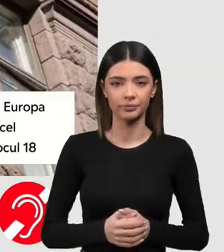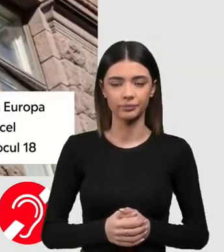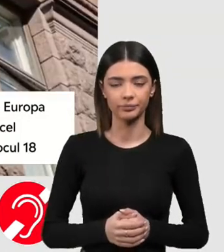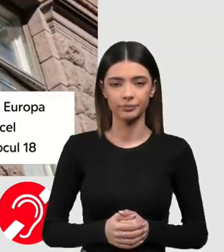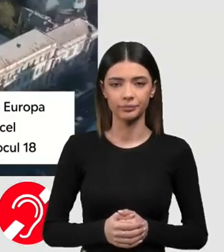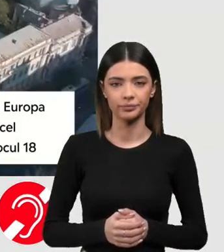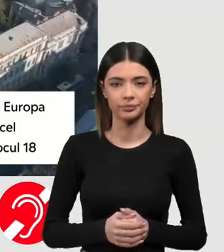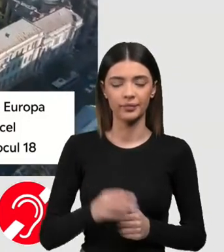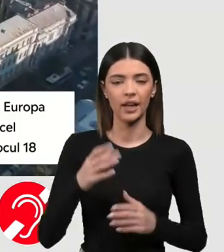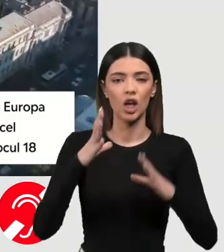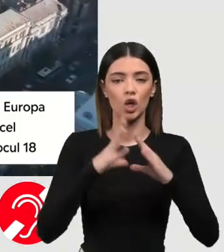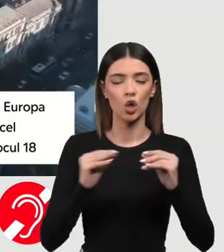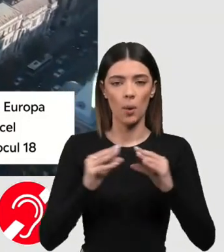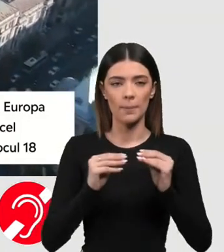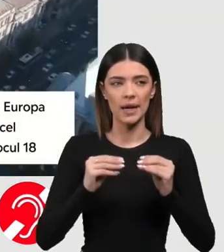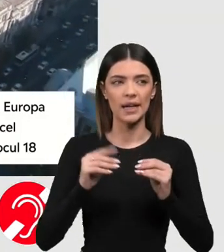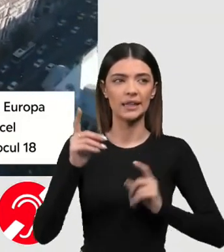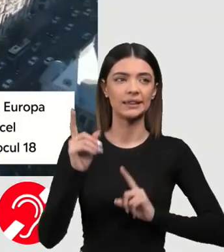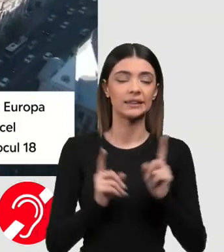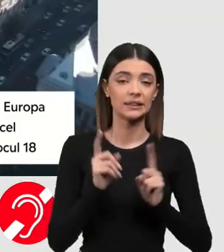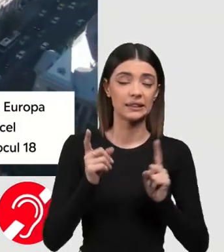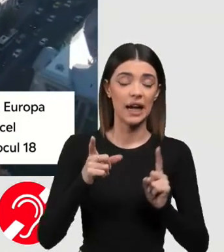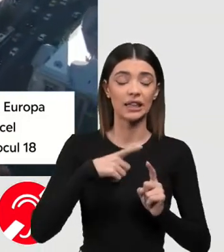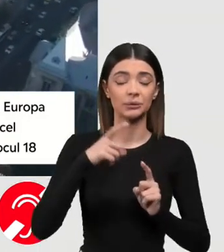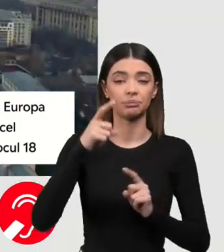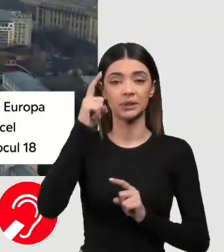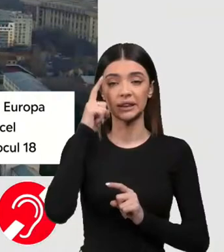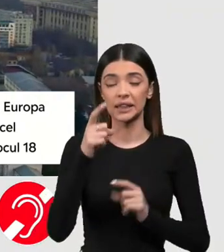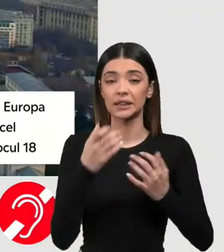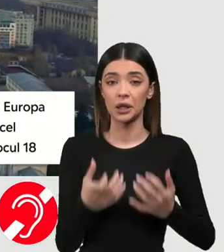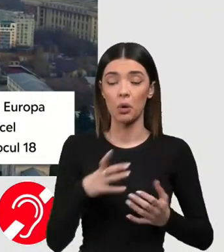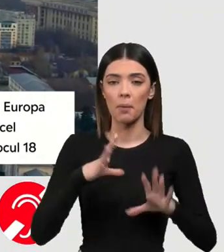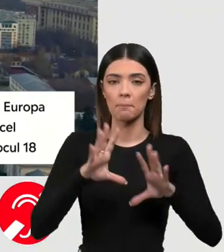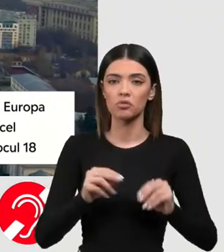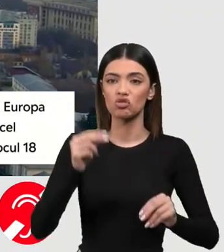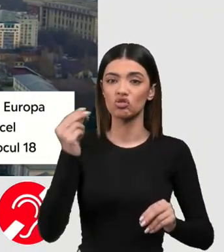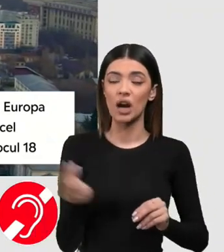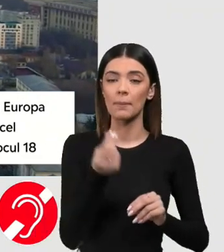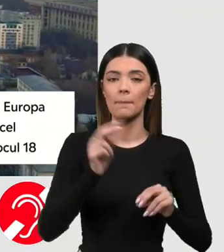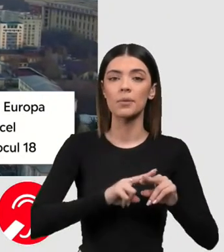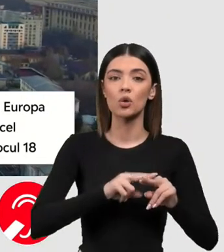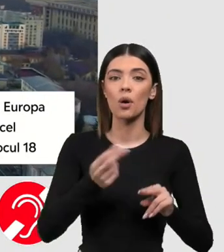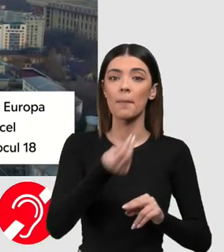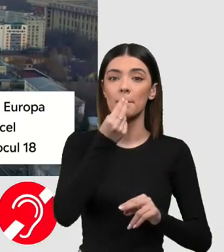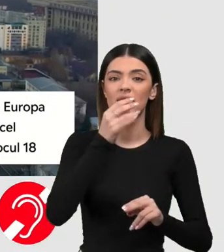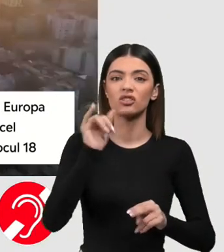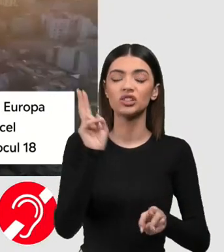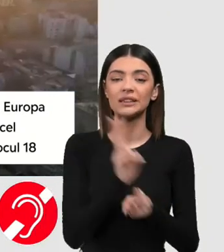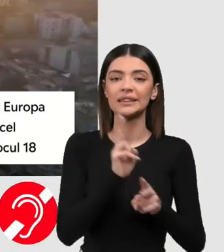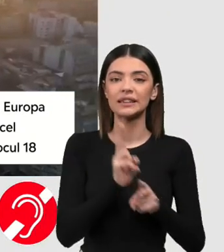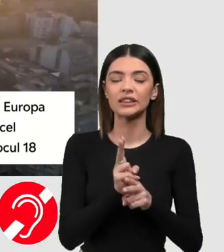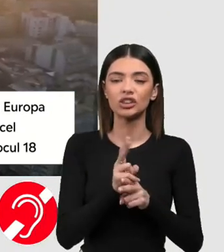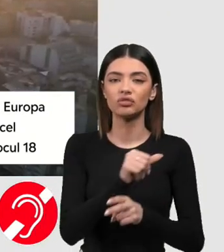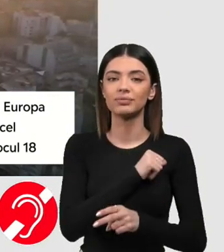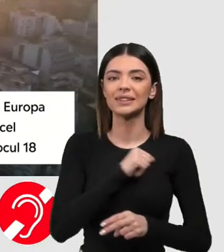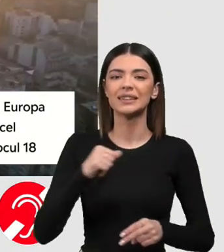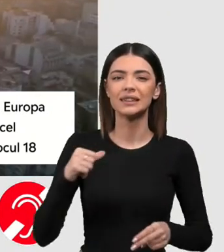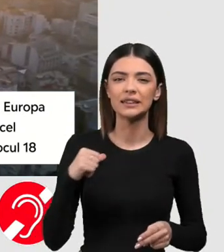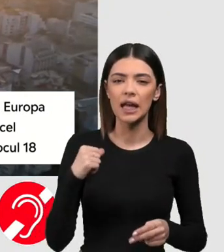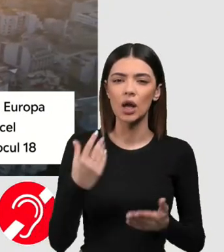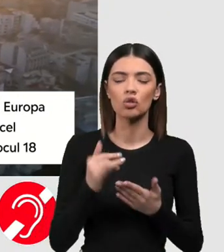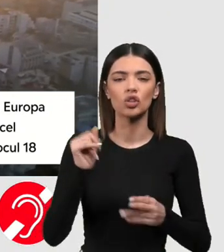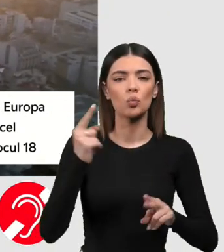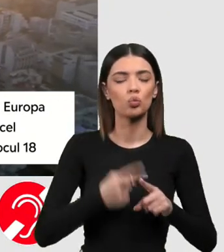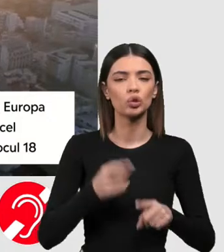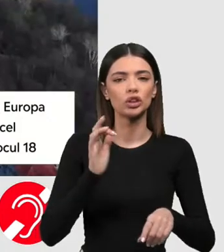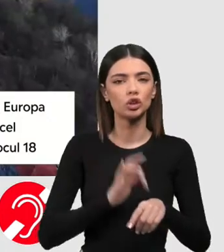bine, țara noastră, deși pare greu de crezut, a obținut cele mai bune rezultate la nutriție și îngrijire personală și îngrijire